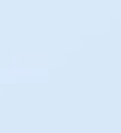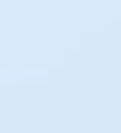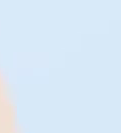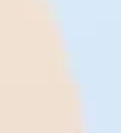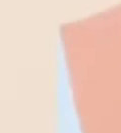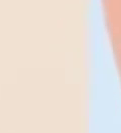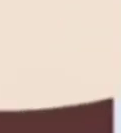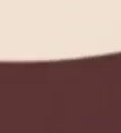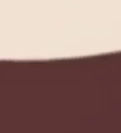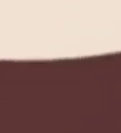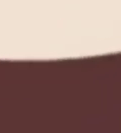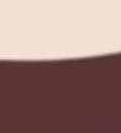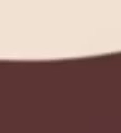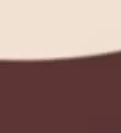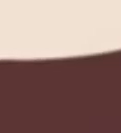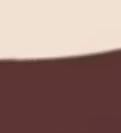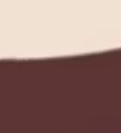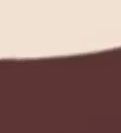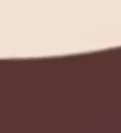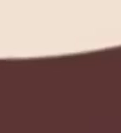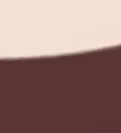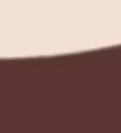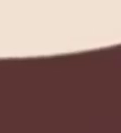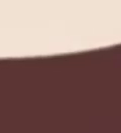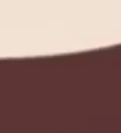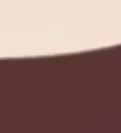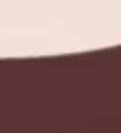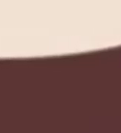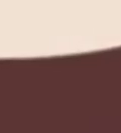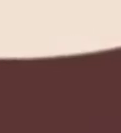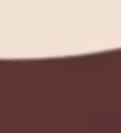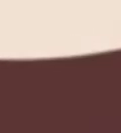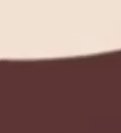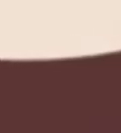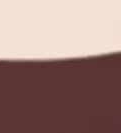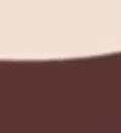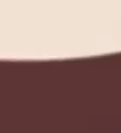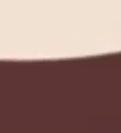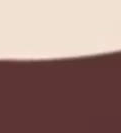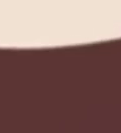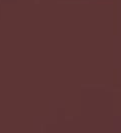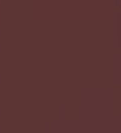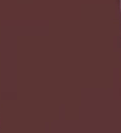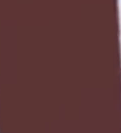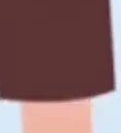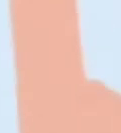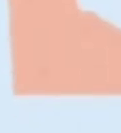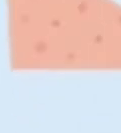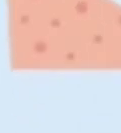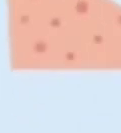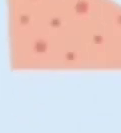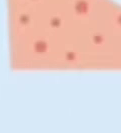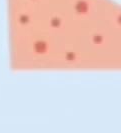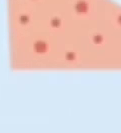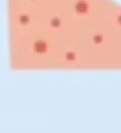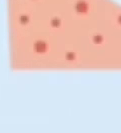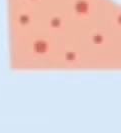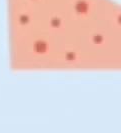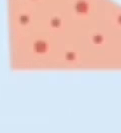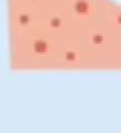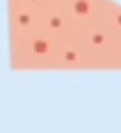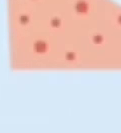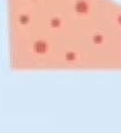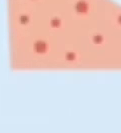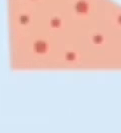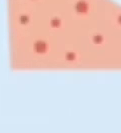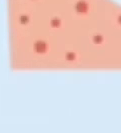8 Agustus, selang 6 hari yang bersangkutan mengalami demam tinggi. 2 hari kemudian muncul ruam di beberapa bagian tubuh.